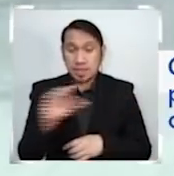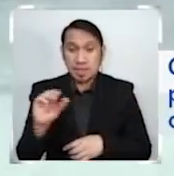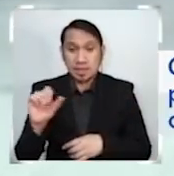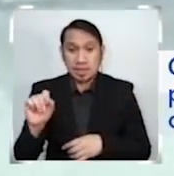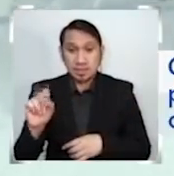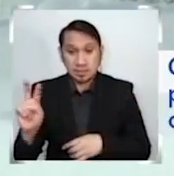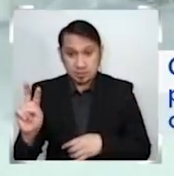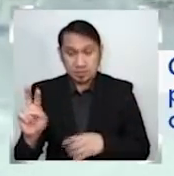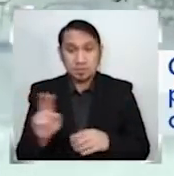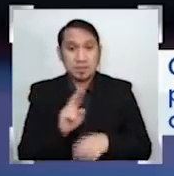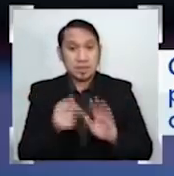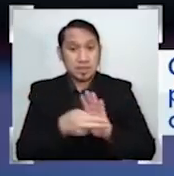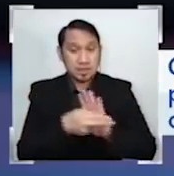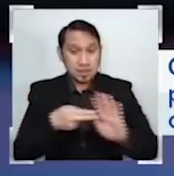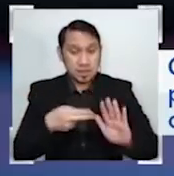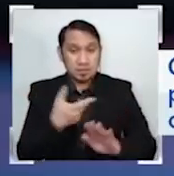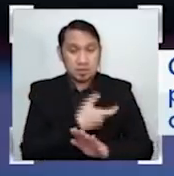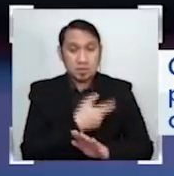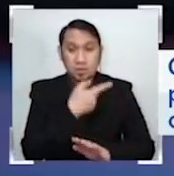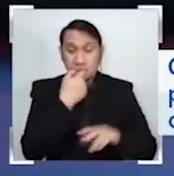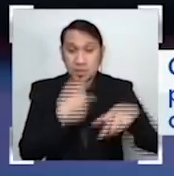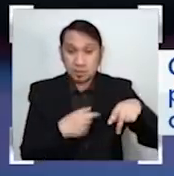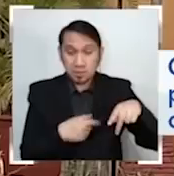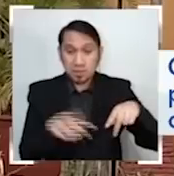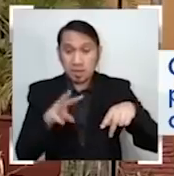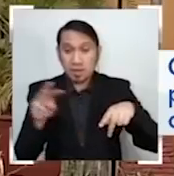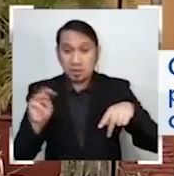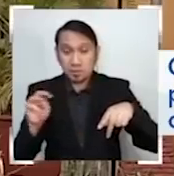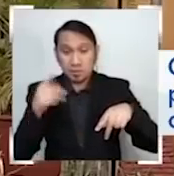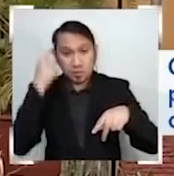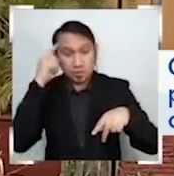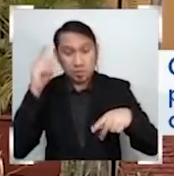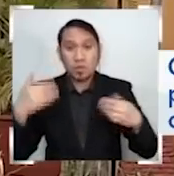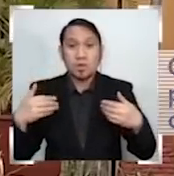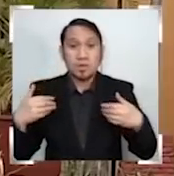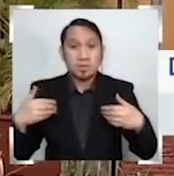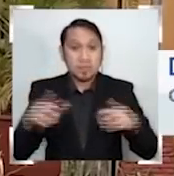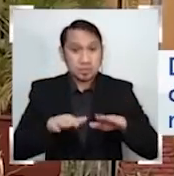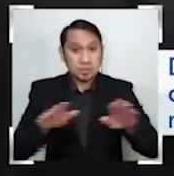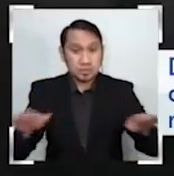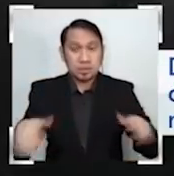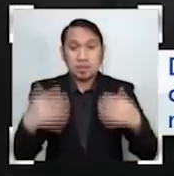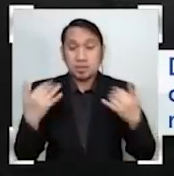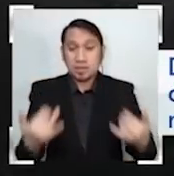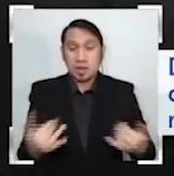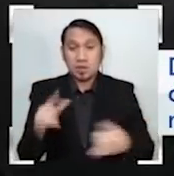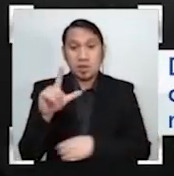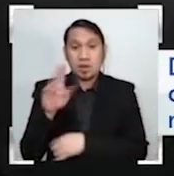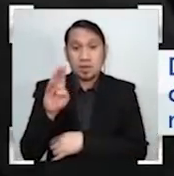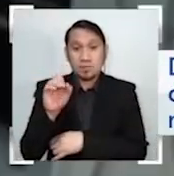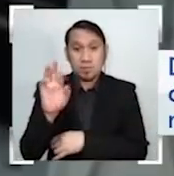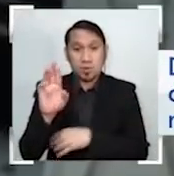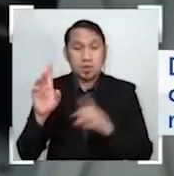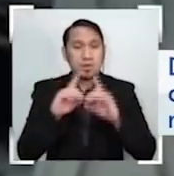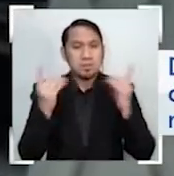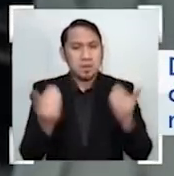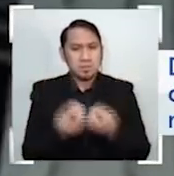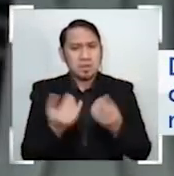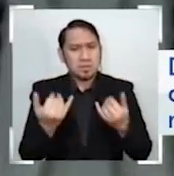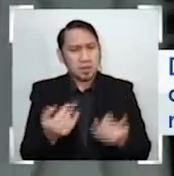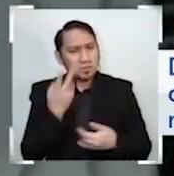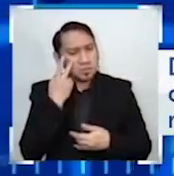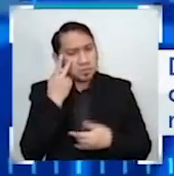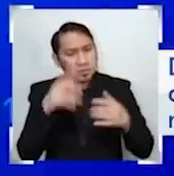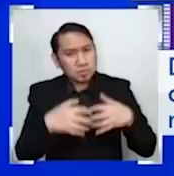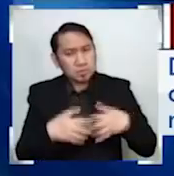dahil nire-reserva na ang Pfizer at Moderna para sa mga bata. Ang Labor Department naman tinitingnan kung papayagan na rin maglunsad ng bakunahan ang